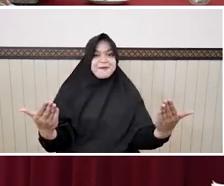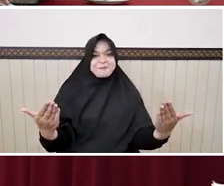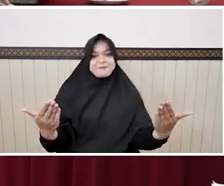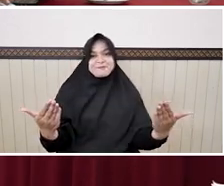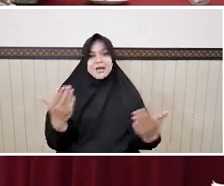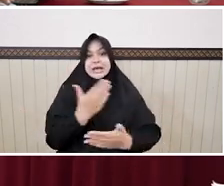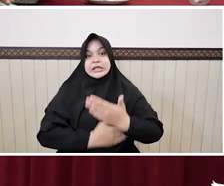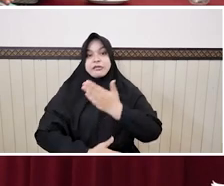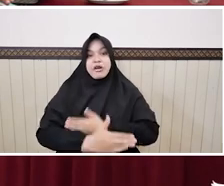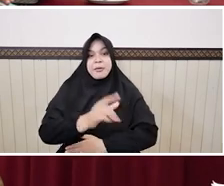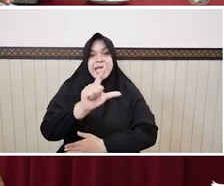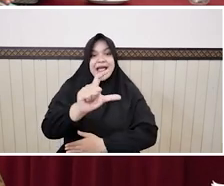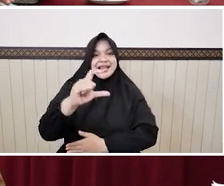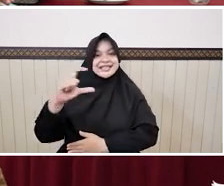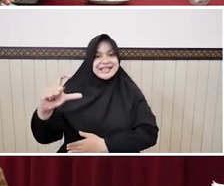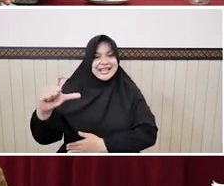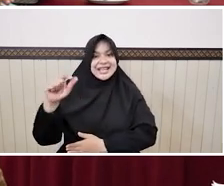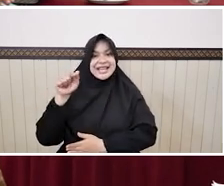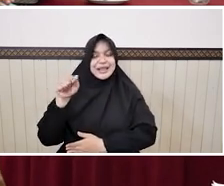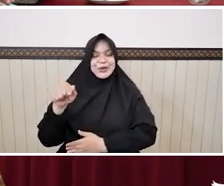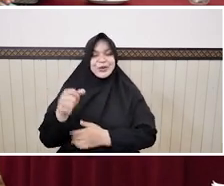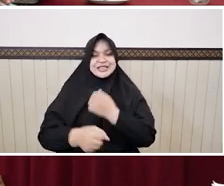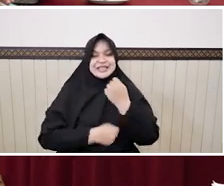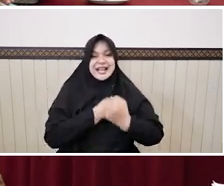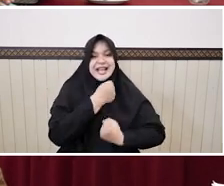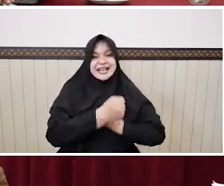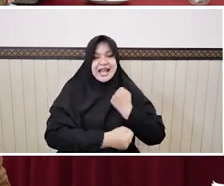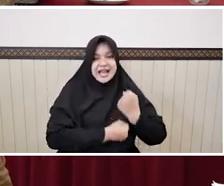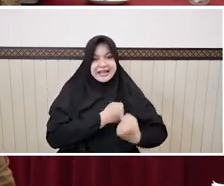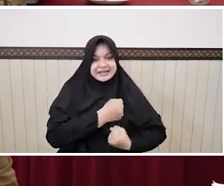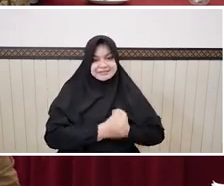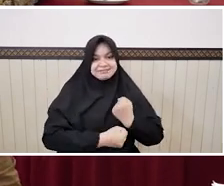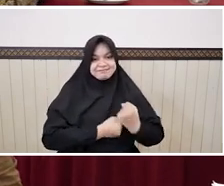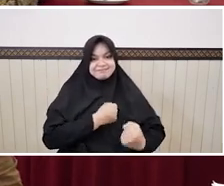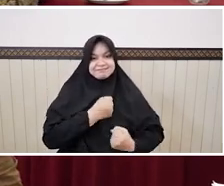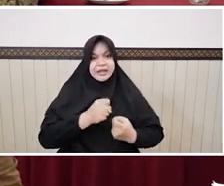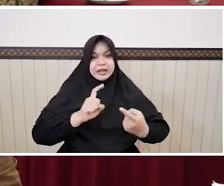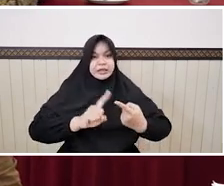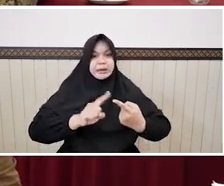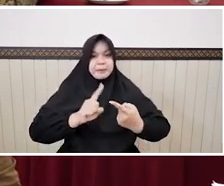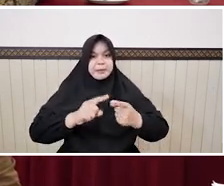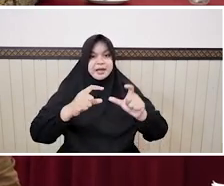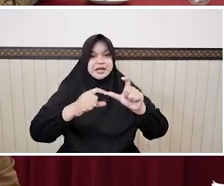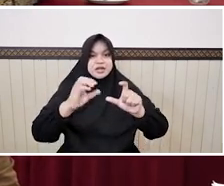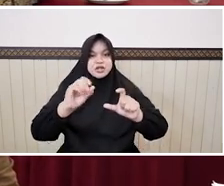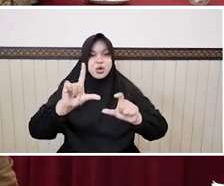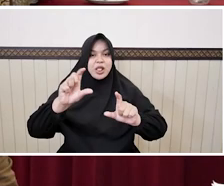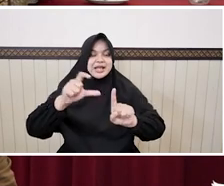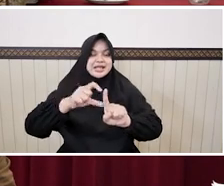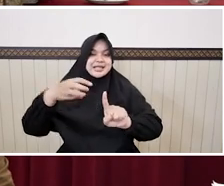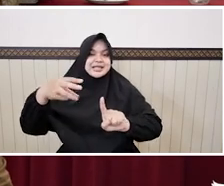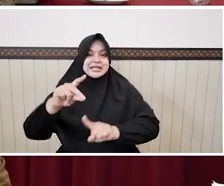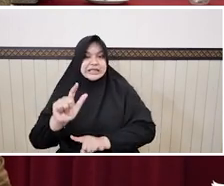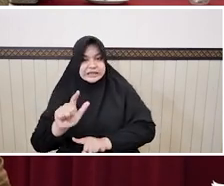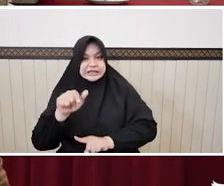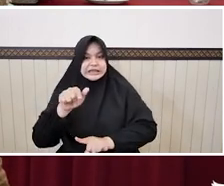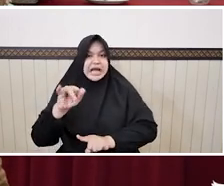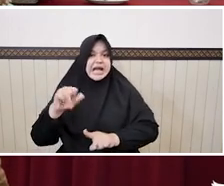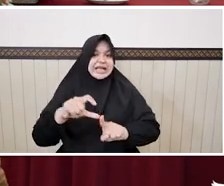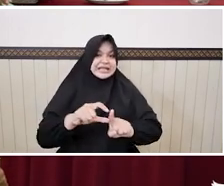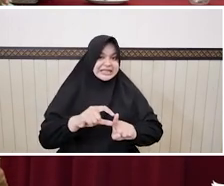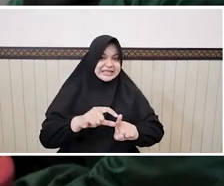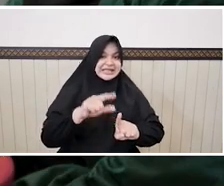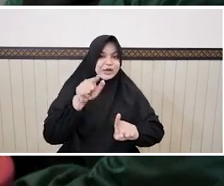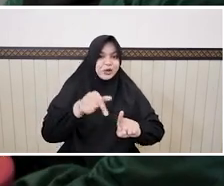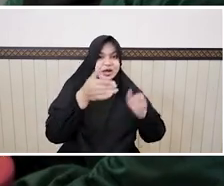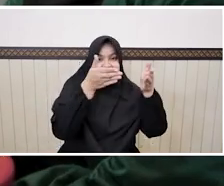vivapolo yang telah benih diselenggarakan oleh kawan-kawan Solider ID salah satu unit kerja yang